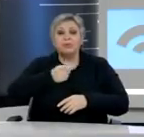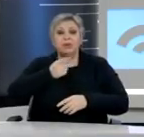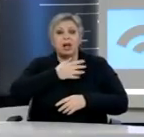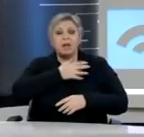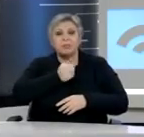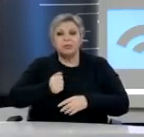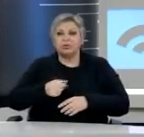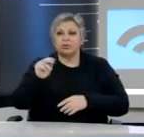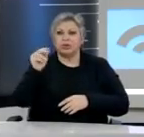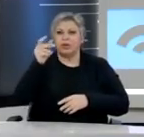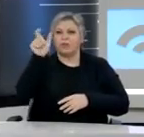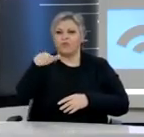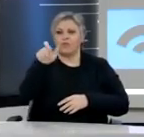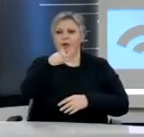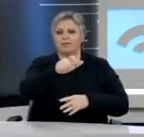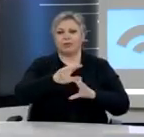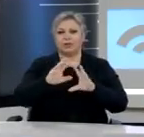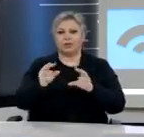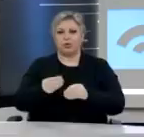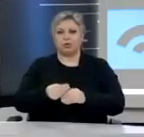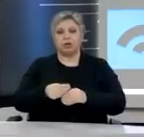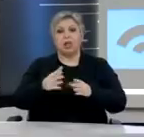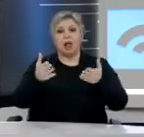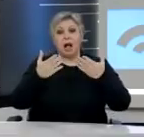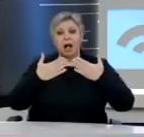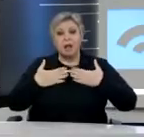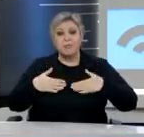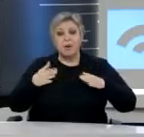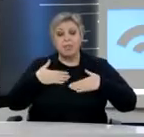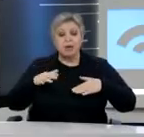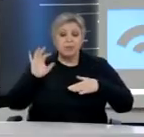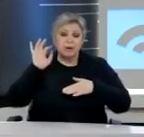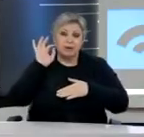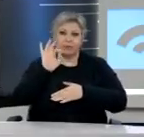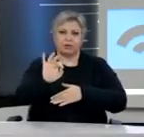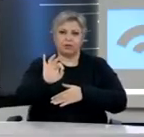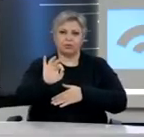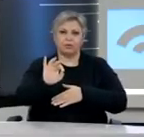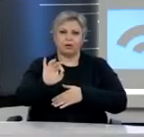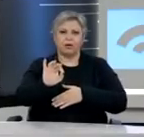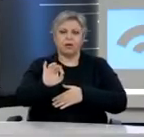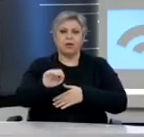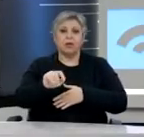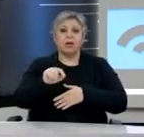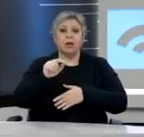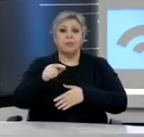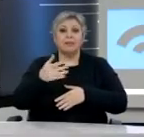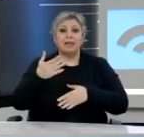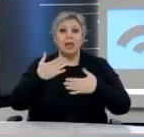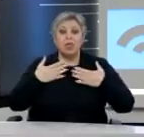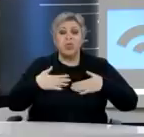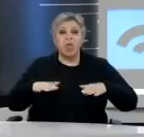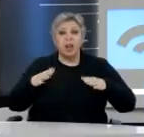Βουλής. Για να μπορέσει να φτάσει, γιατί αυτός είναι ο δικός μας πολιτικός στόχος, στο τέλος της